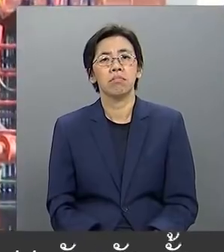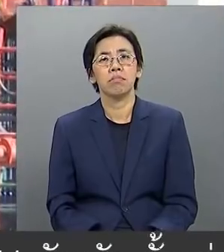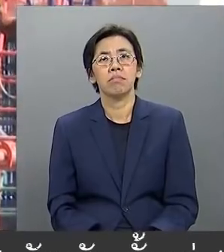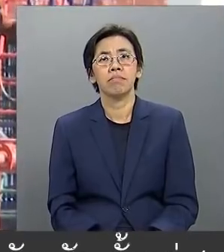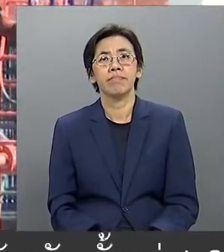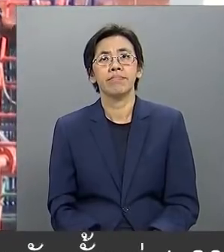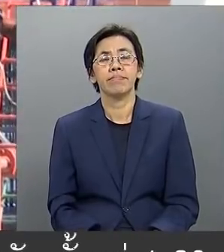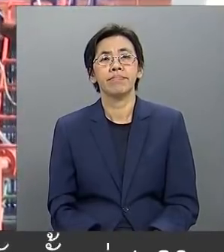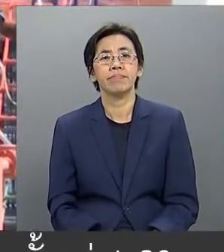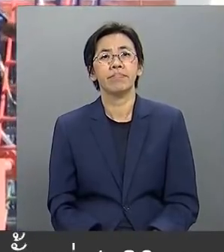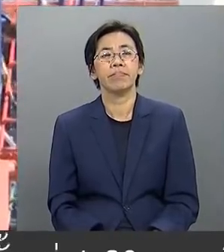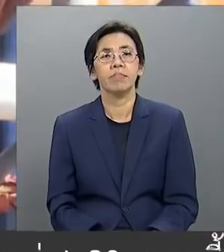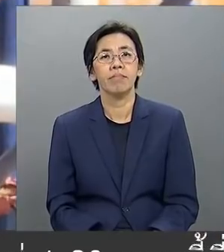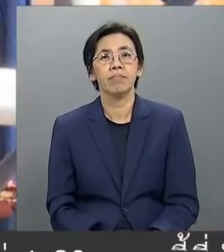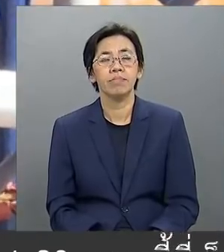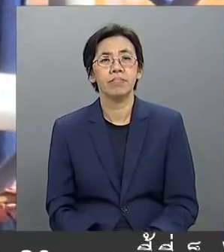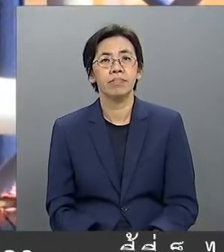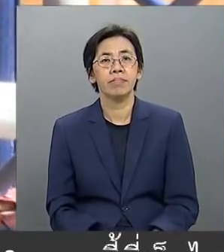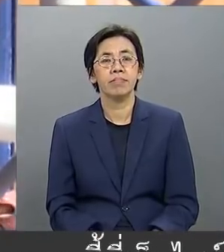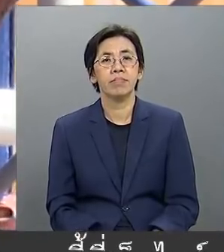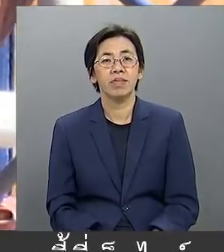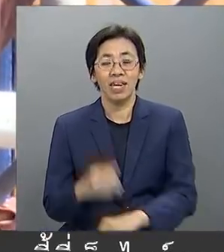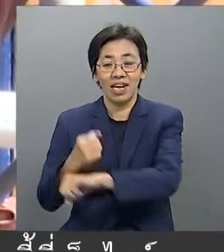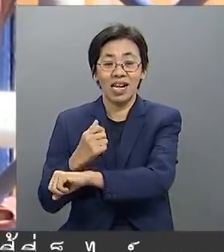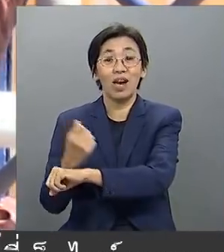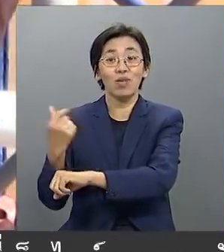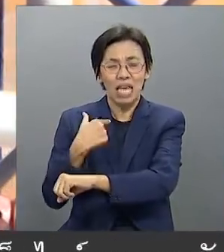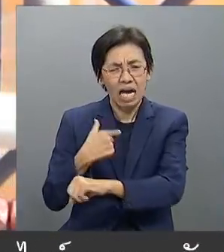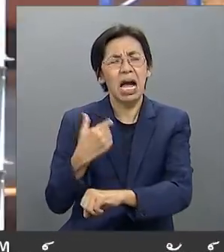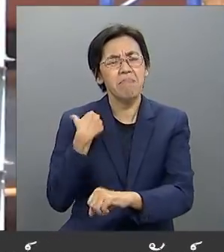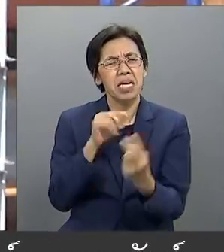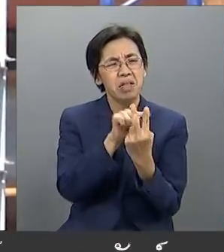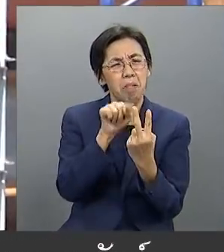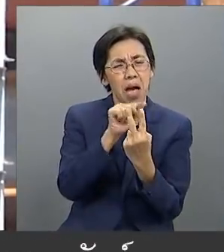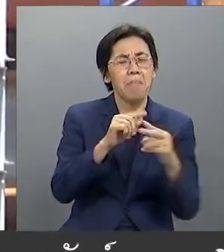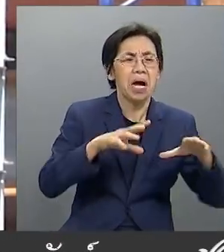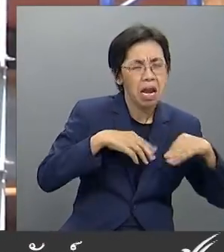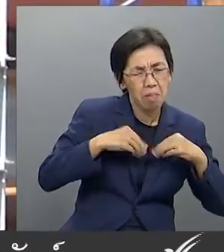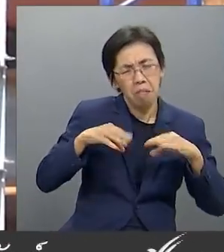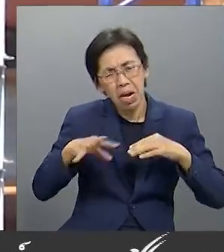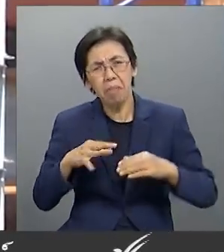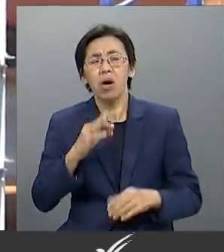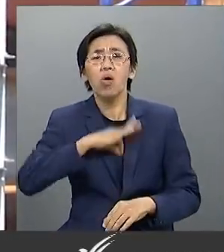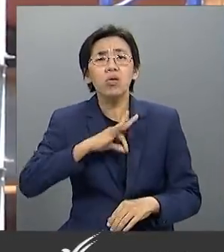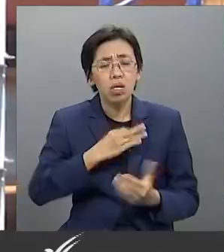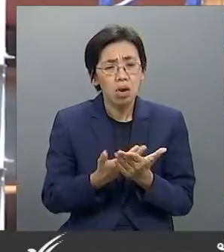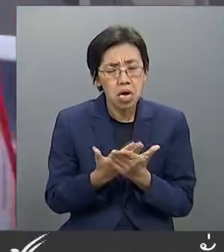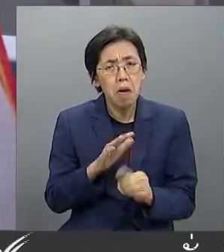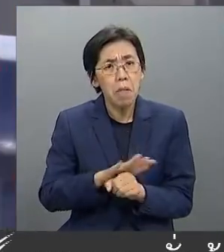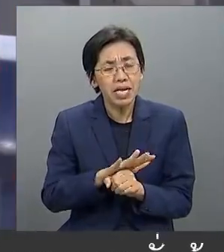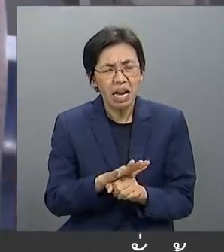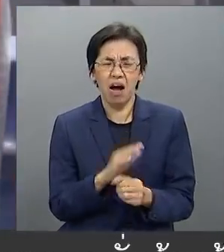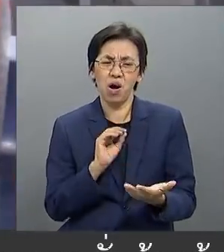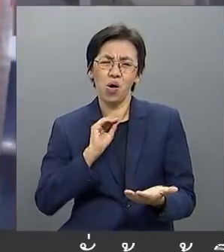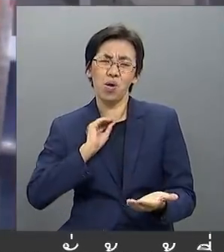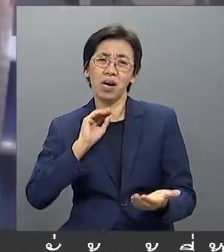และฝ่ายของลูกจ้างถ้าไปถามนะคะก็จะมีตังค์เห็นด้วยไม่เห็นด้วยถ้ารายได้สูงหน่อยไม่มีภาระก็อาจจะรู้สึกไม่มากเท่ากับว่าจะ